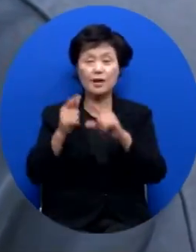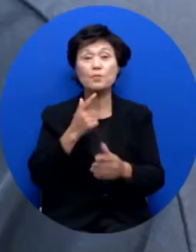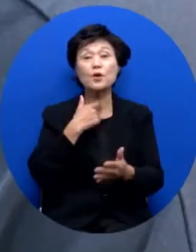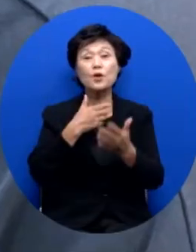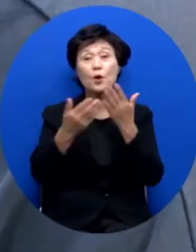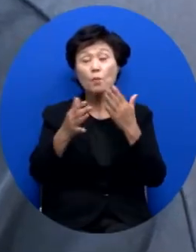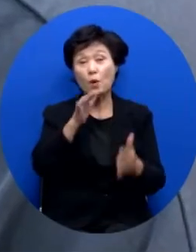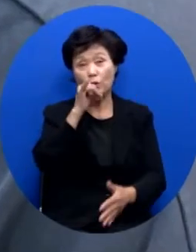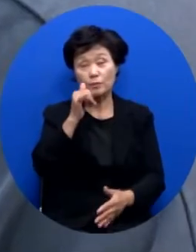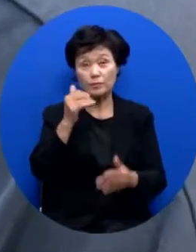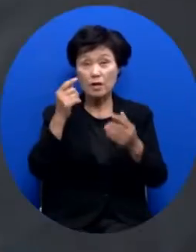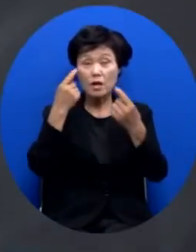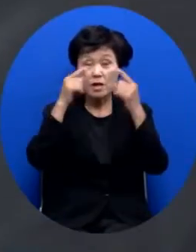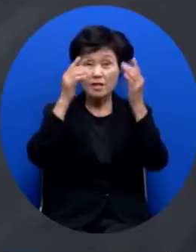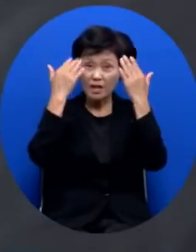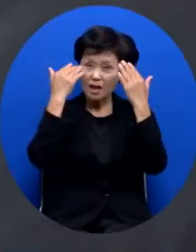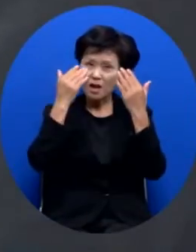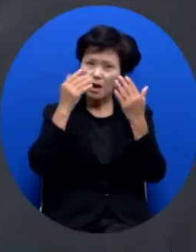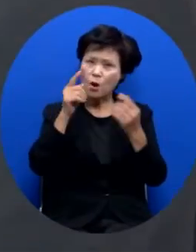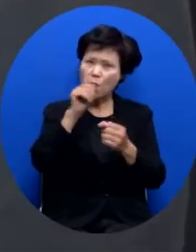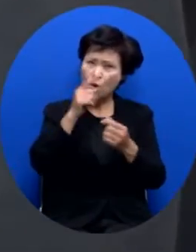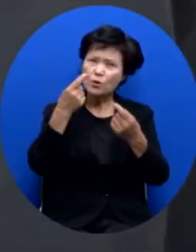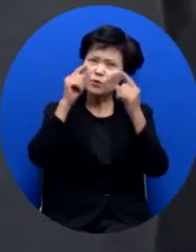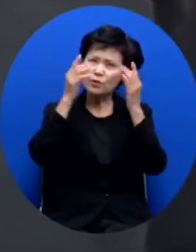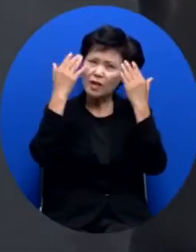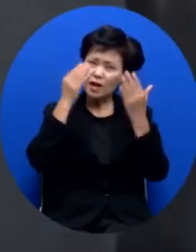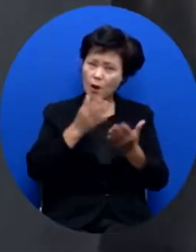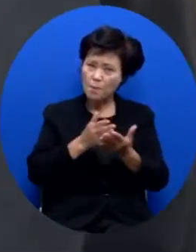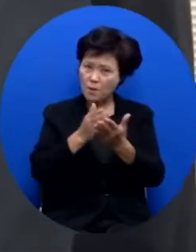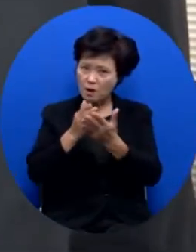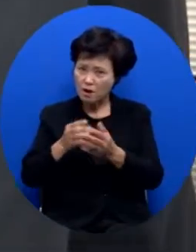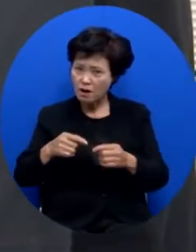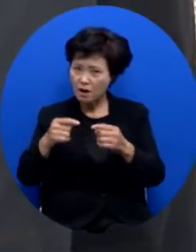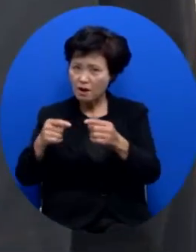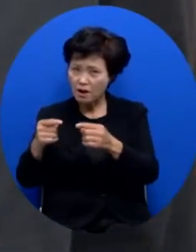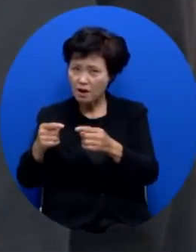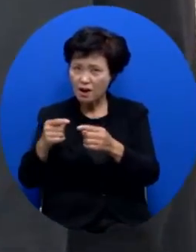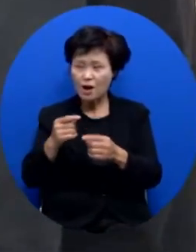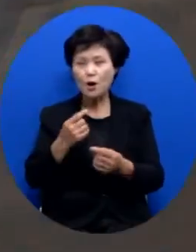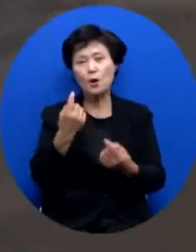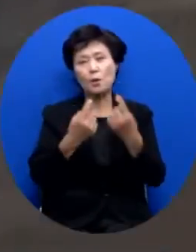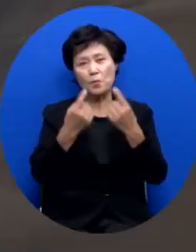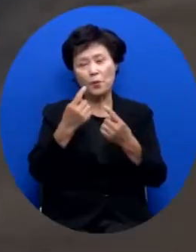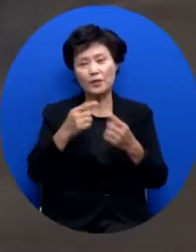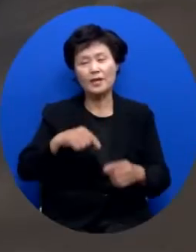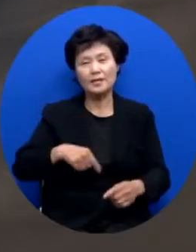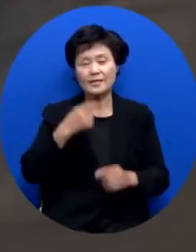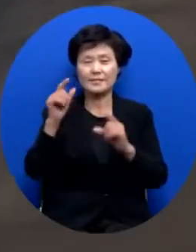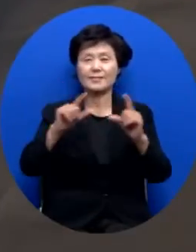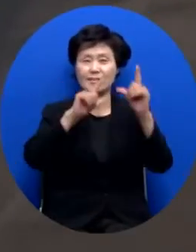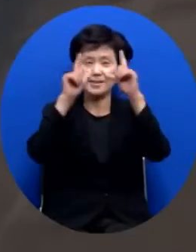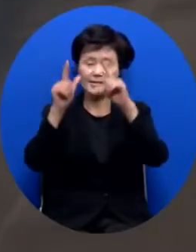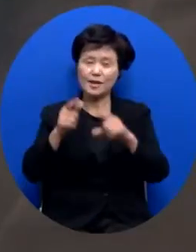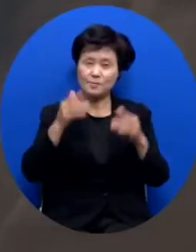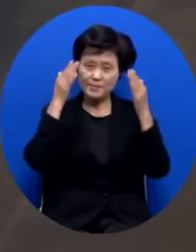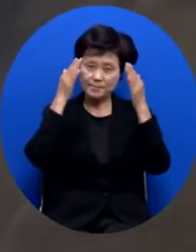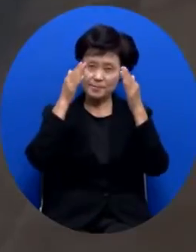어떤 대학에 진학하느냐보단 어떻게 자신의 비전을 실현하느냐에 집중할 수 있었습니다